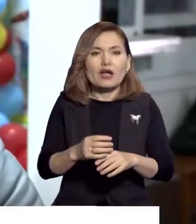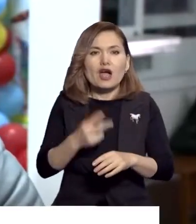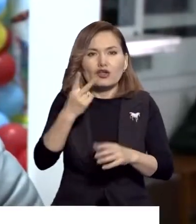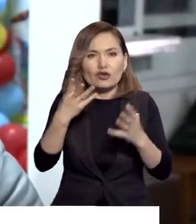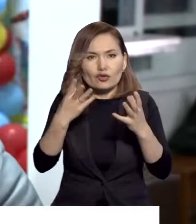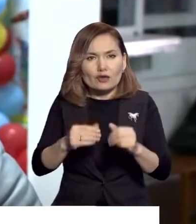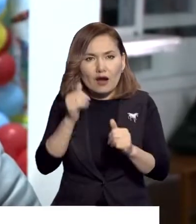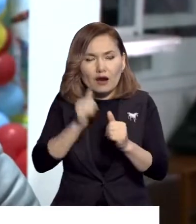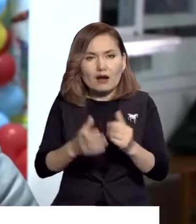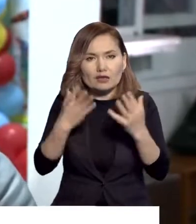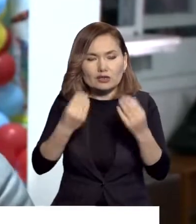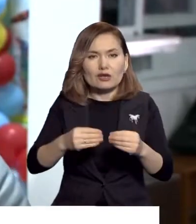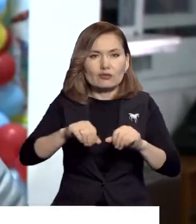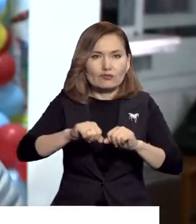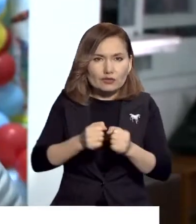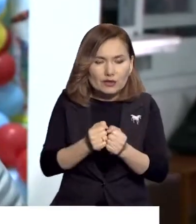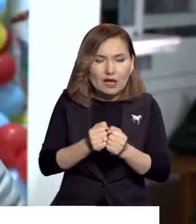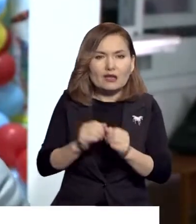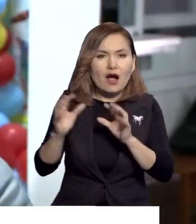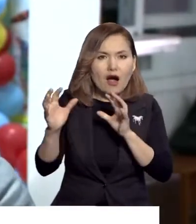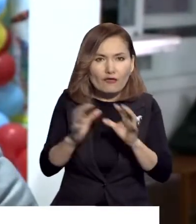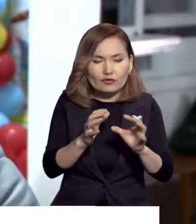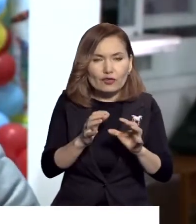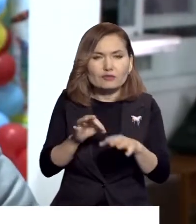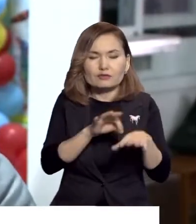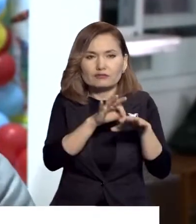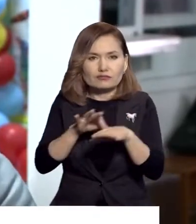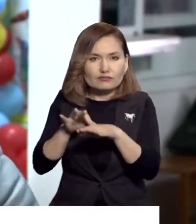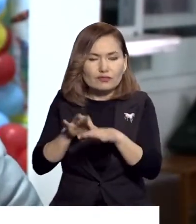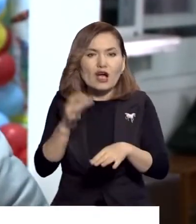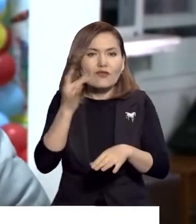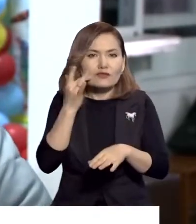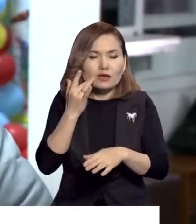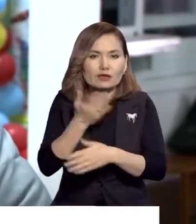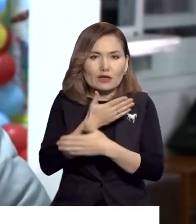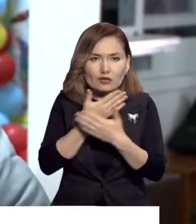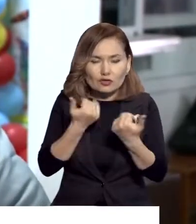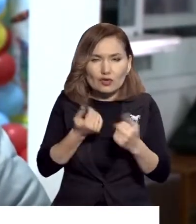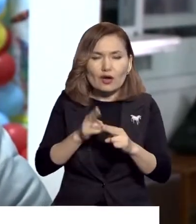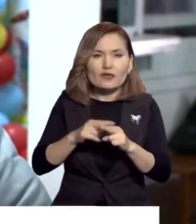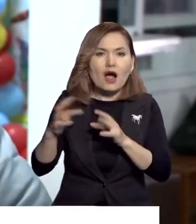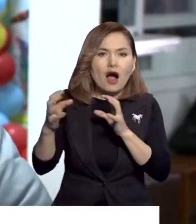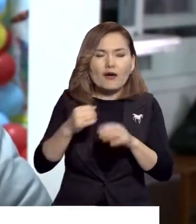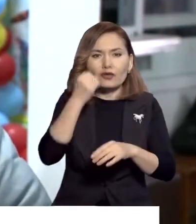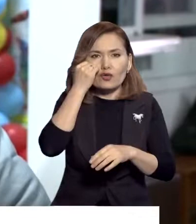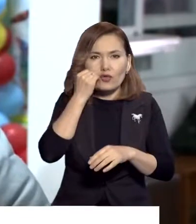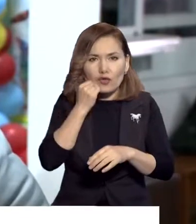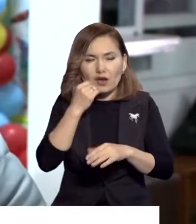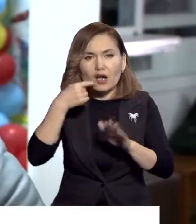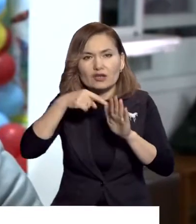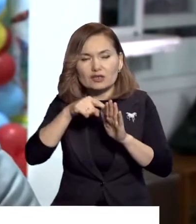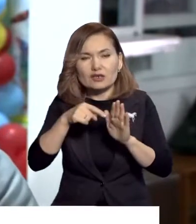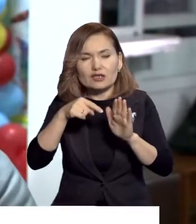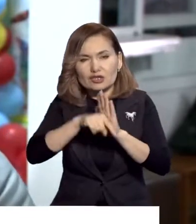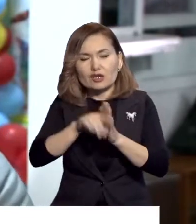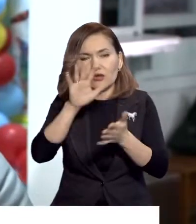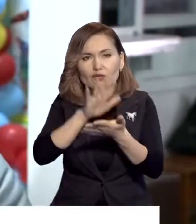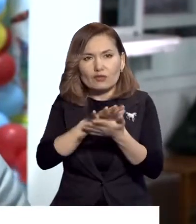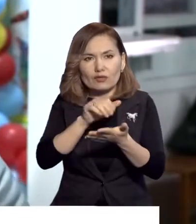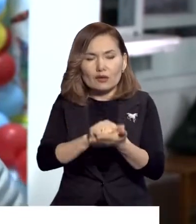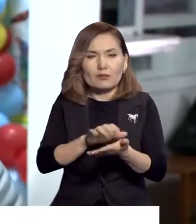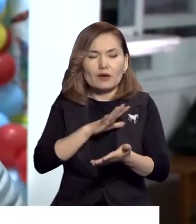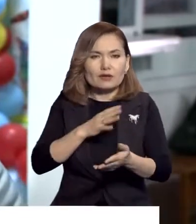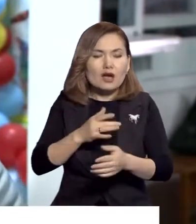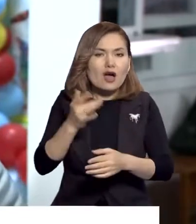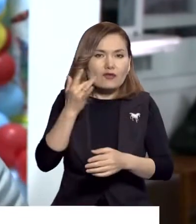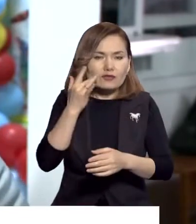бұзылады. Екі күннің бірінде автобус болмай қалады. Біздер осы жөнінде мысалға ол мына автобус көне, ішінің барлығы шірік, андай нелердің барлығы мысалға біз